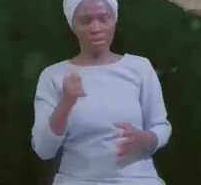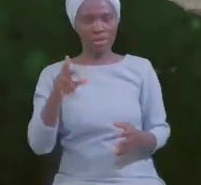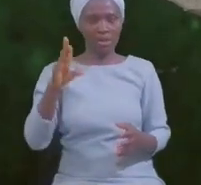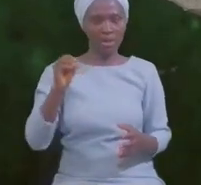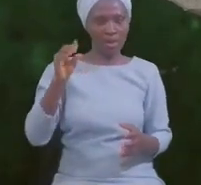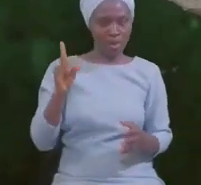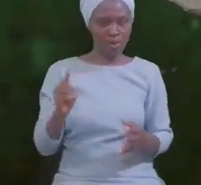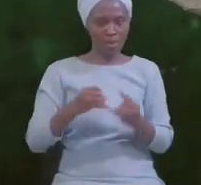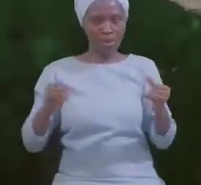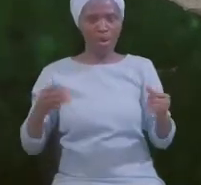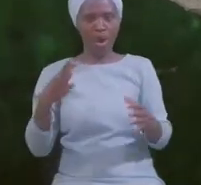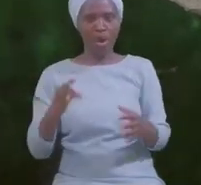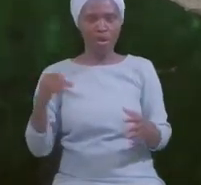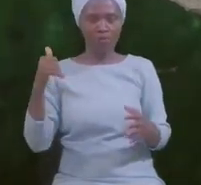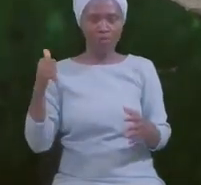branche d'amandier.